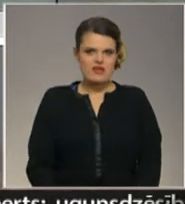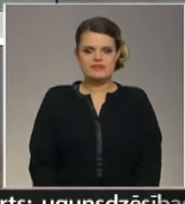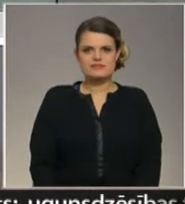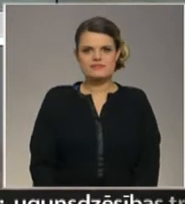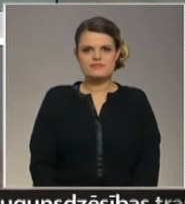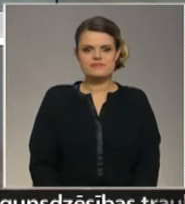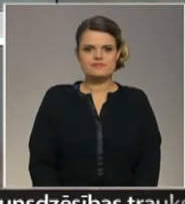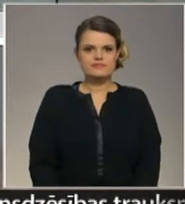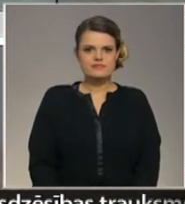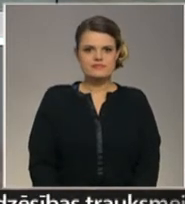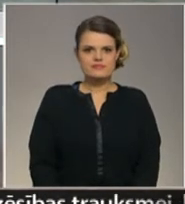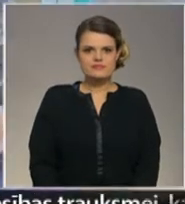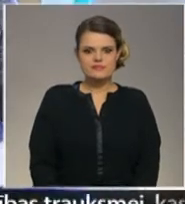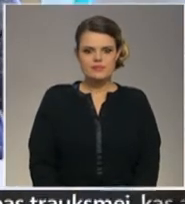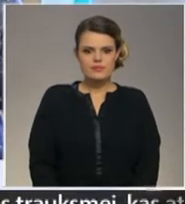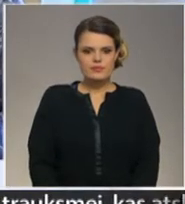Vidzemes televīzija.